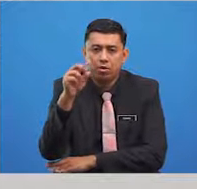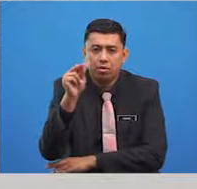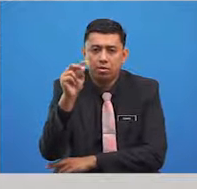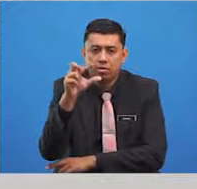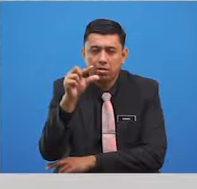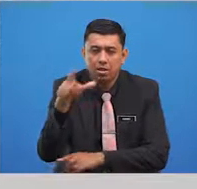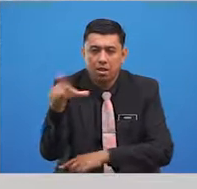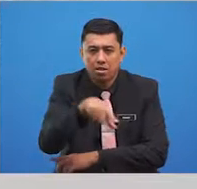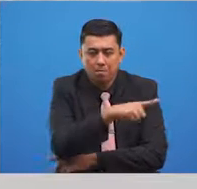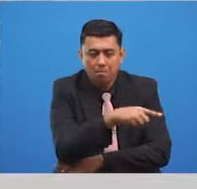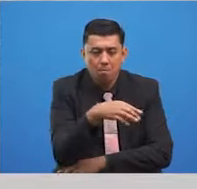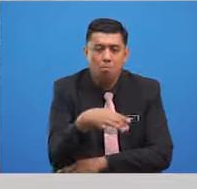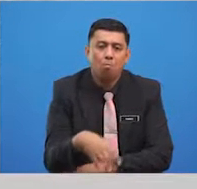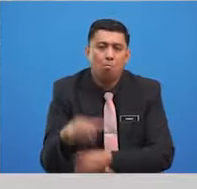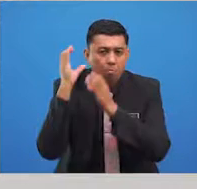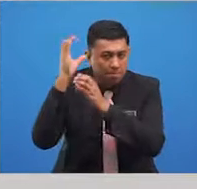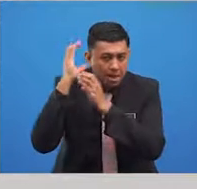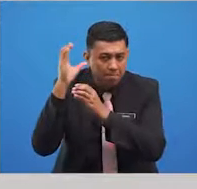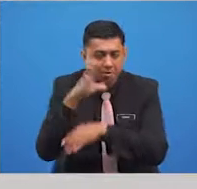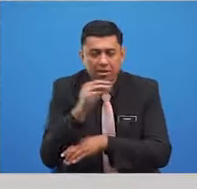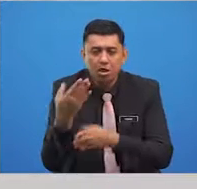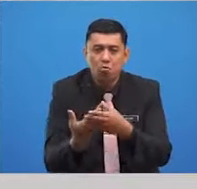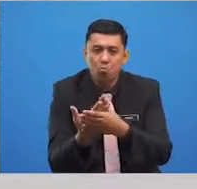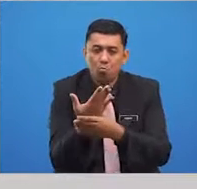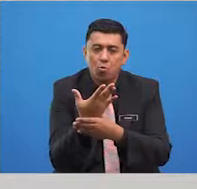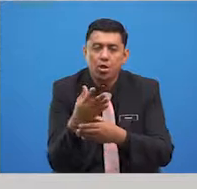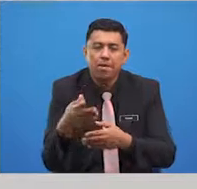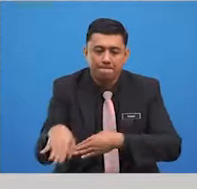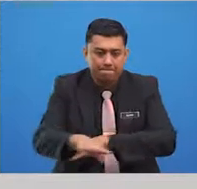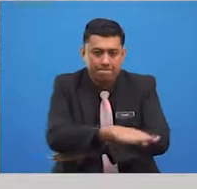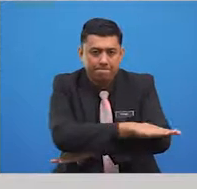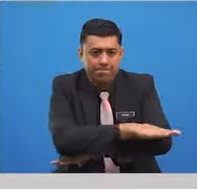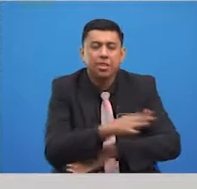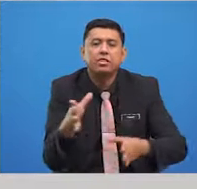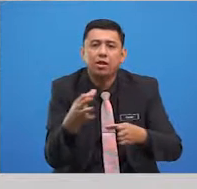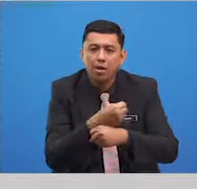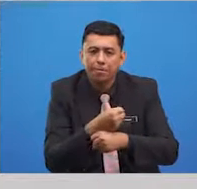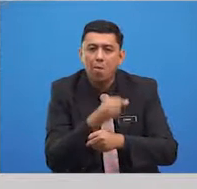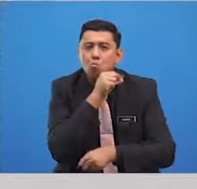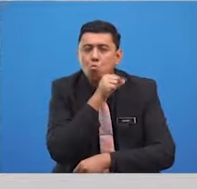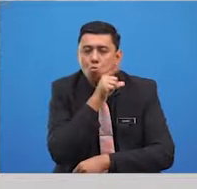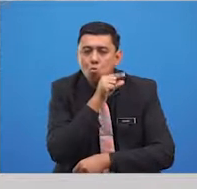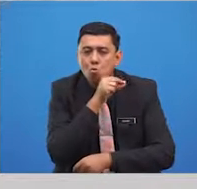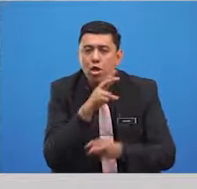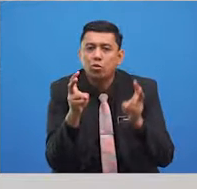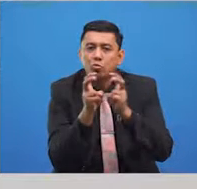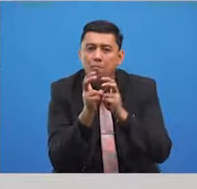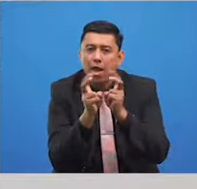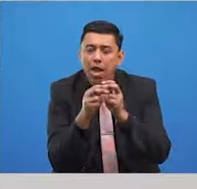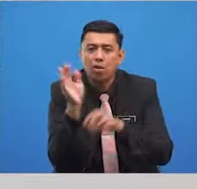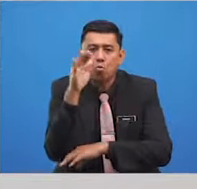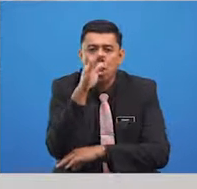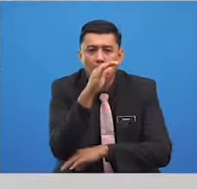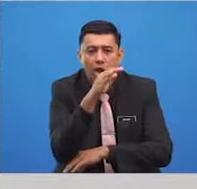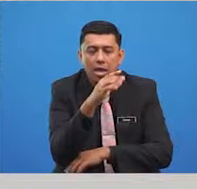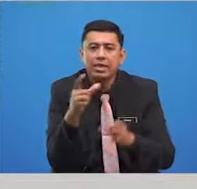pokok kelapa dan rumput pantai. Di kawasan hutan pantai terdapat burung, tupai,